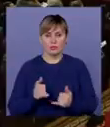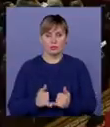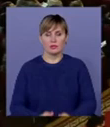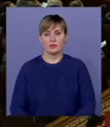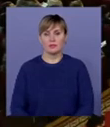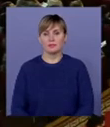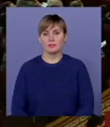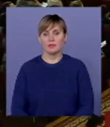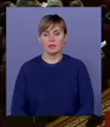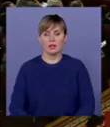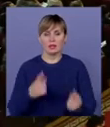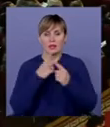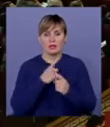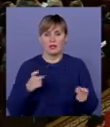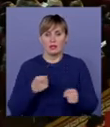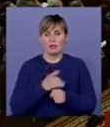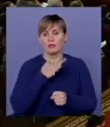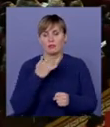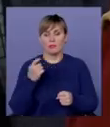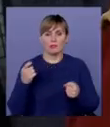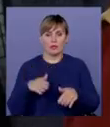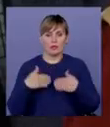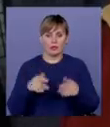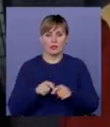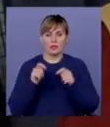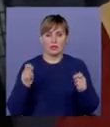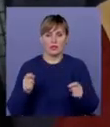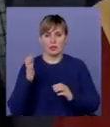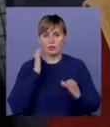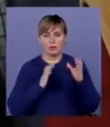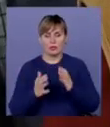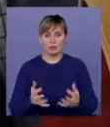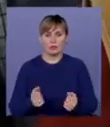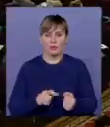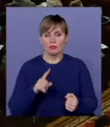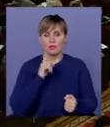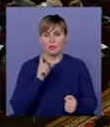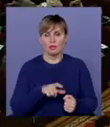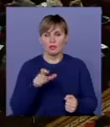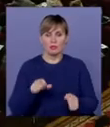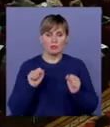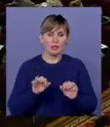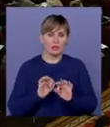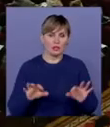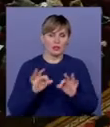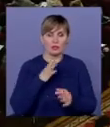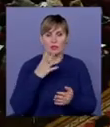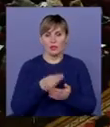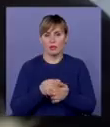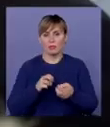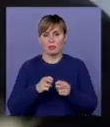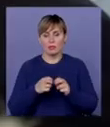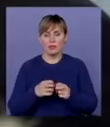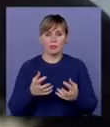ознакомлю. Прозвучало на встрече немало предложений. Создать, к примеру, студенческие приемные, чтобы молодые люди смогли рассказать о своих проблемах и